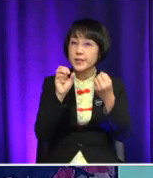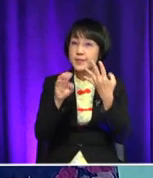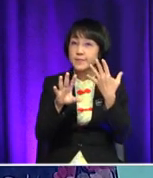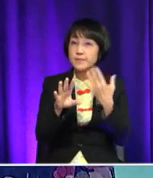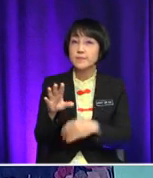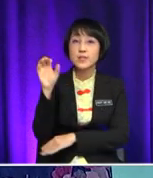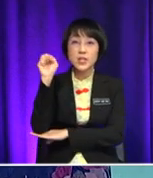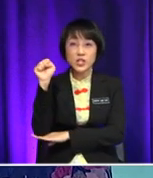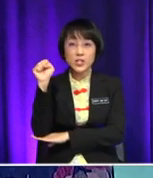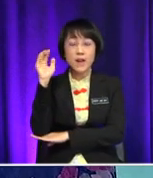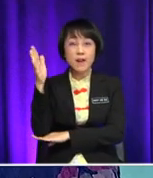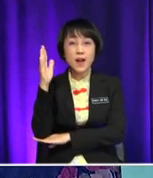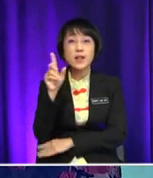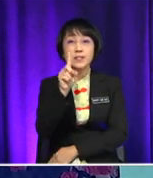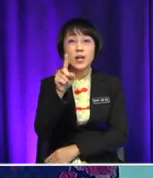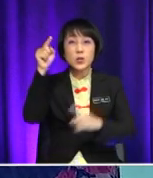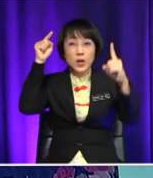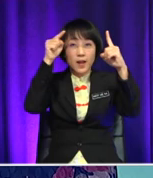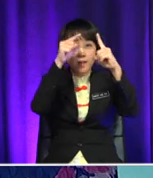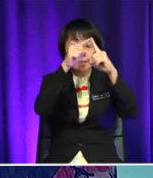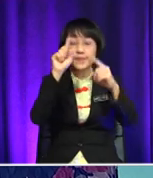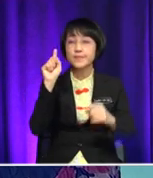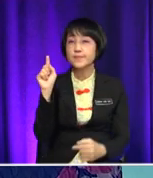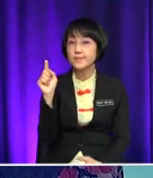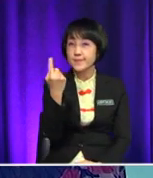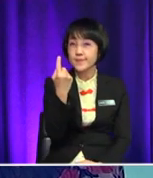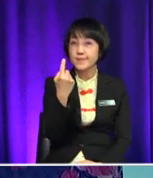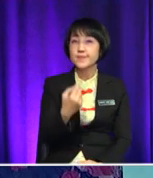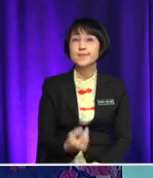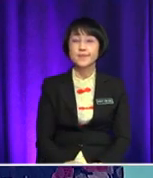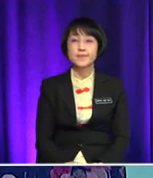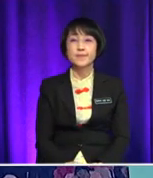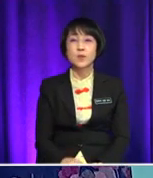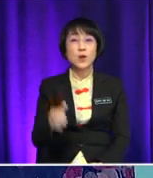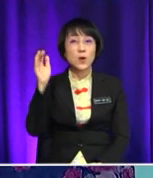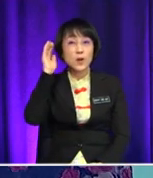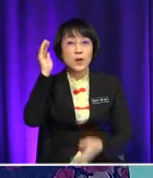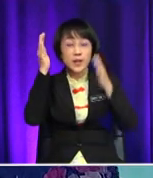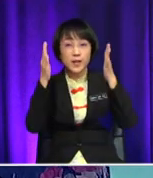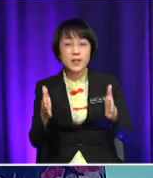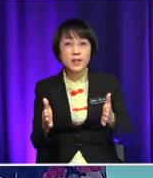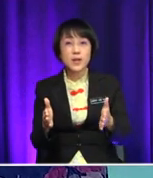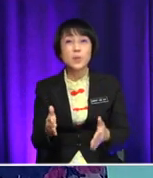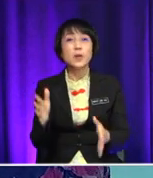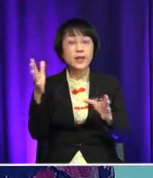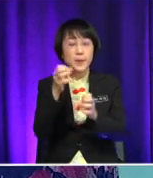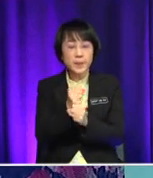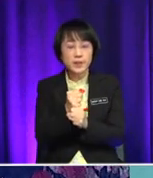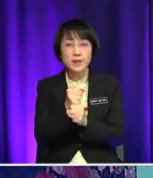jadi pendengar dapat mengecam apa maklumat yang berbeda yang disampaikan oleh azlina